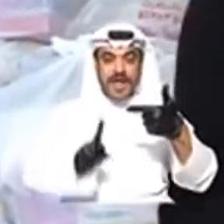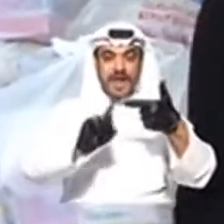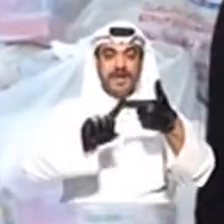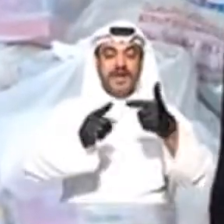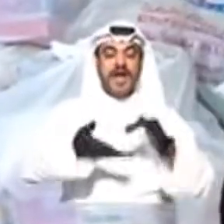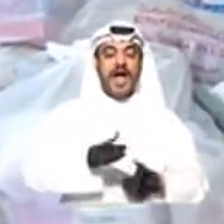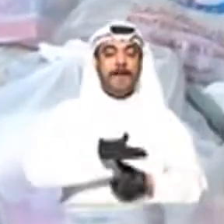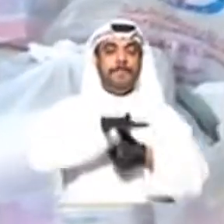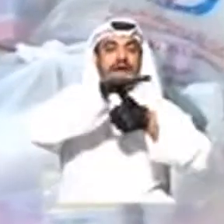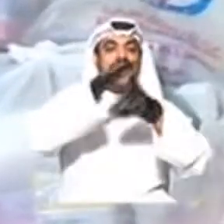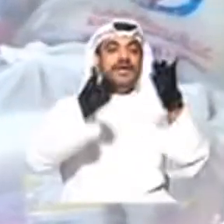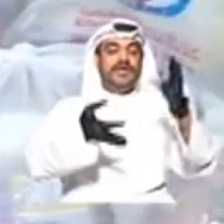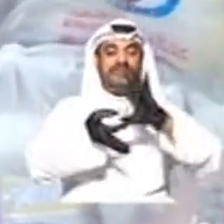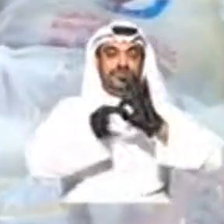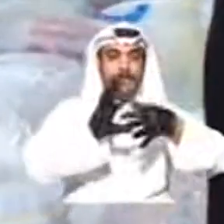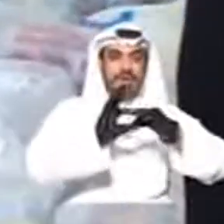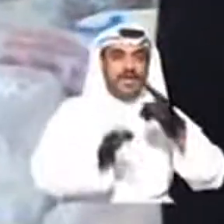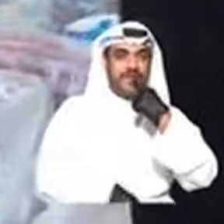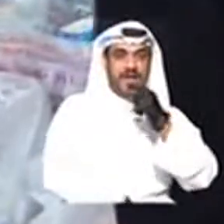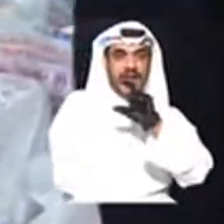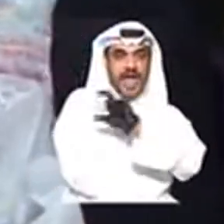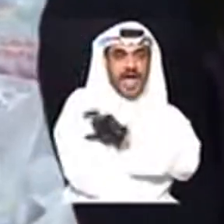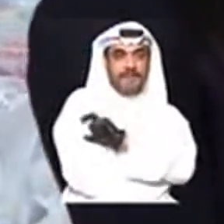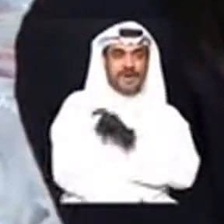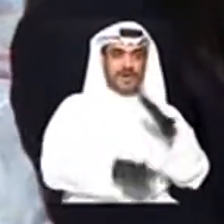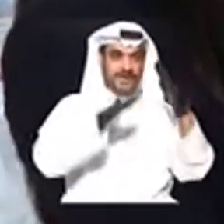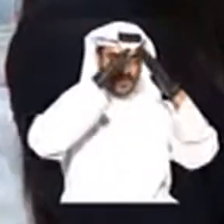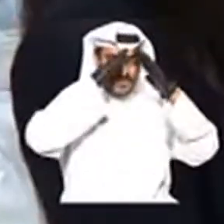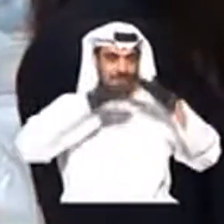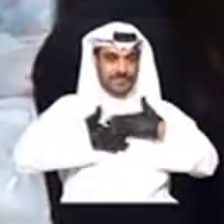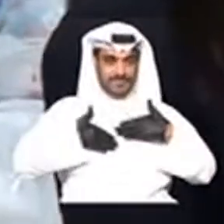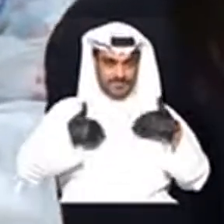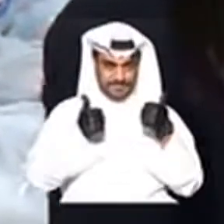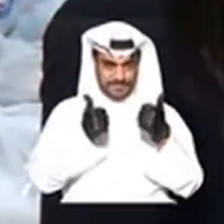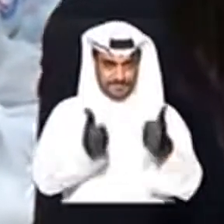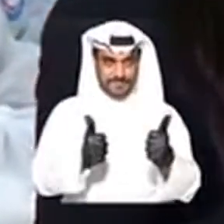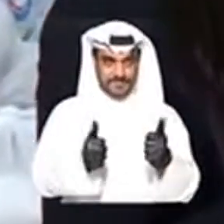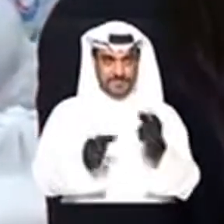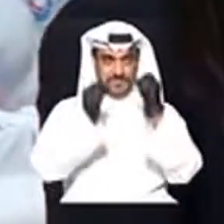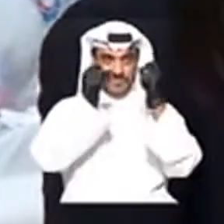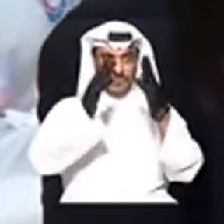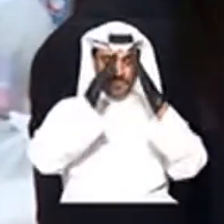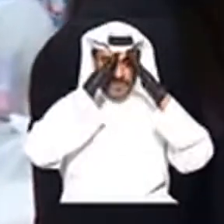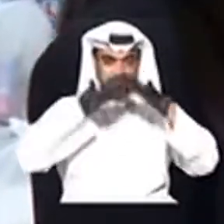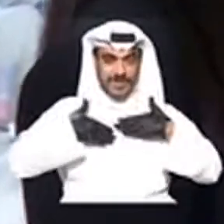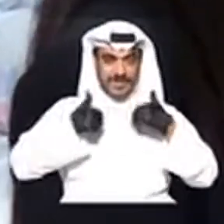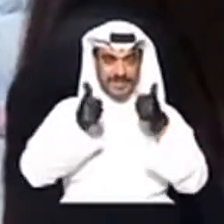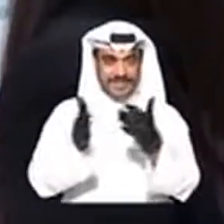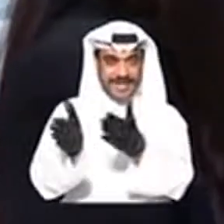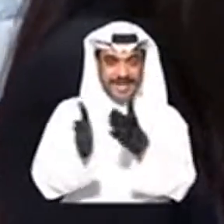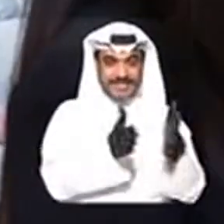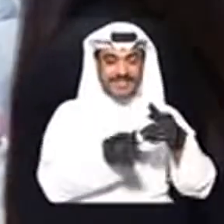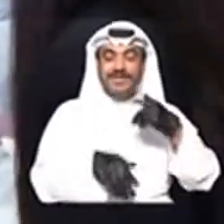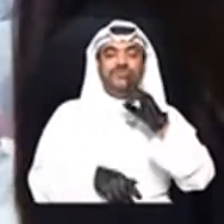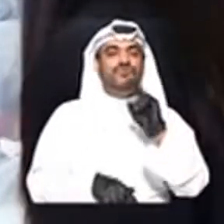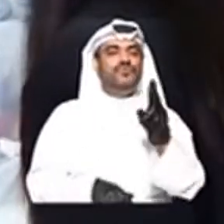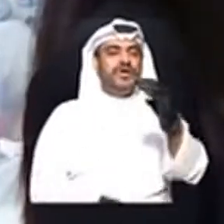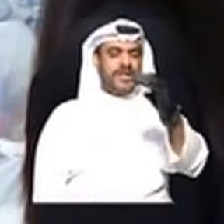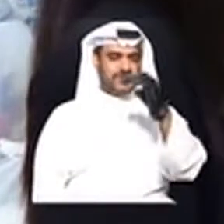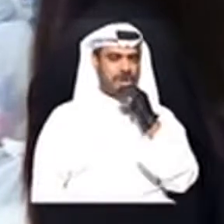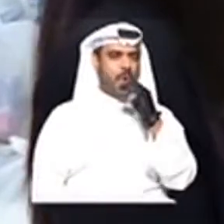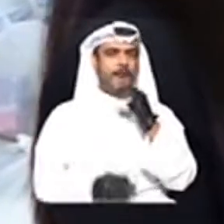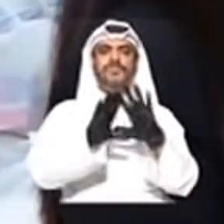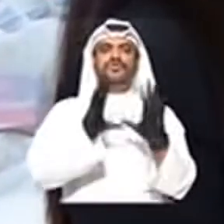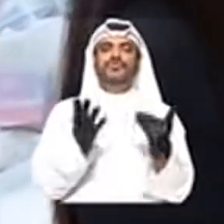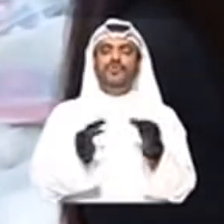الأحمر الكويتي. بالفعل بعد التحية سيد أنور، نتحدث اليوم عن جهودكم في هذا المجال، وحدثنا عن